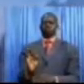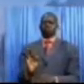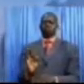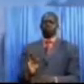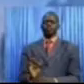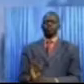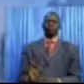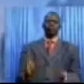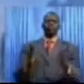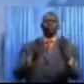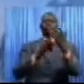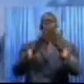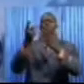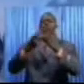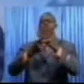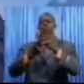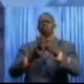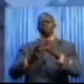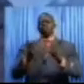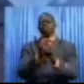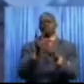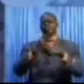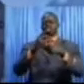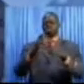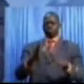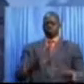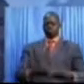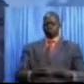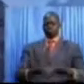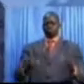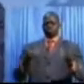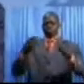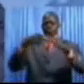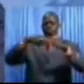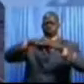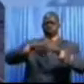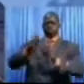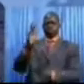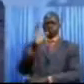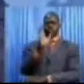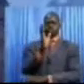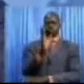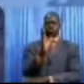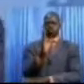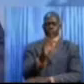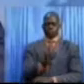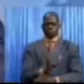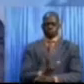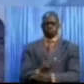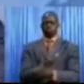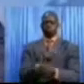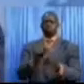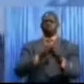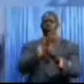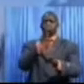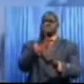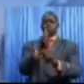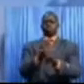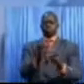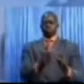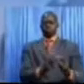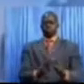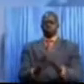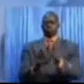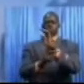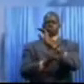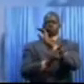Les producteurs de coton du Houé plantent des arbres. C'est une tradition. Chaque année, l'Union provinciale